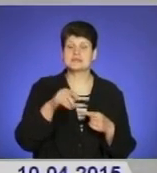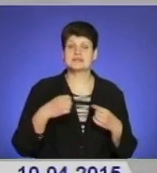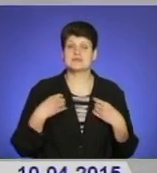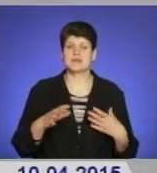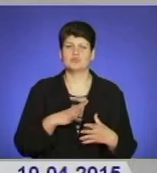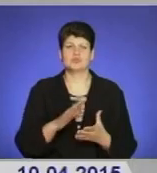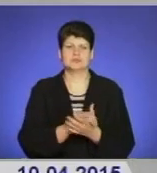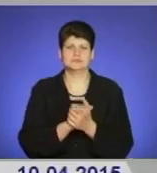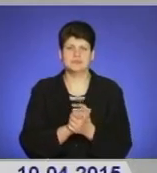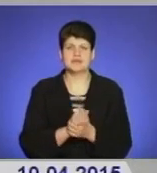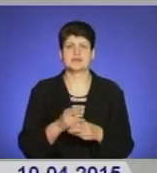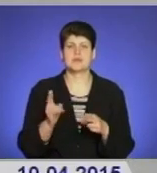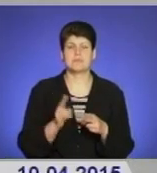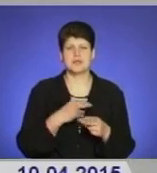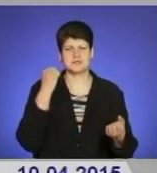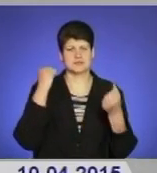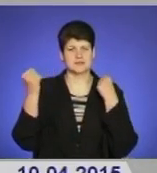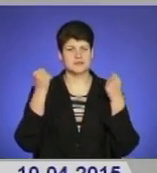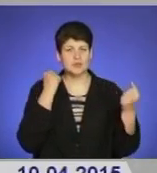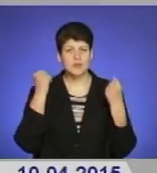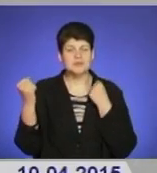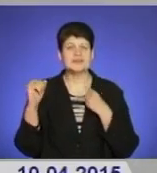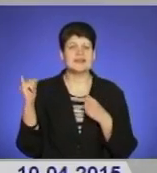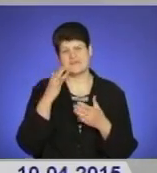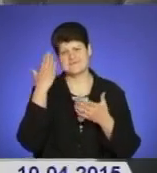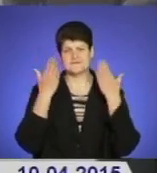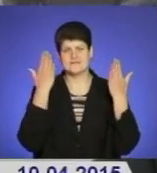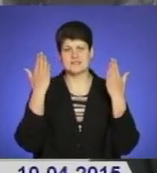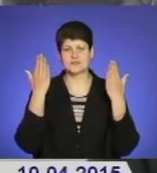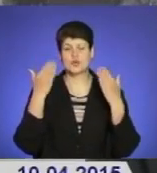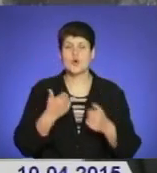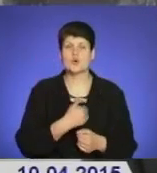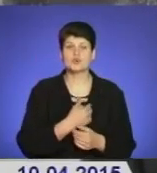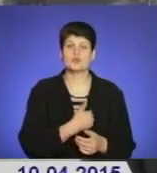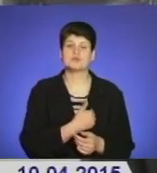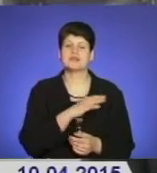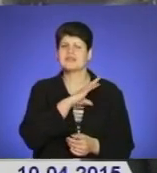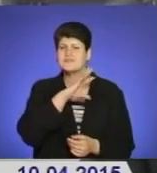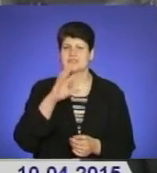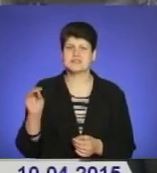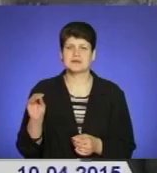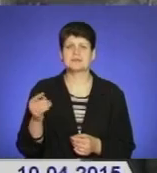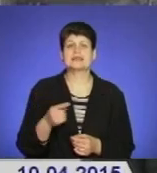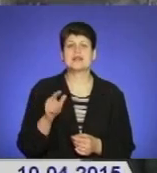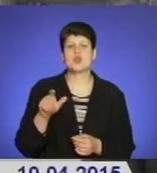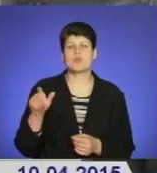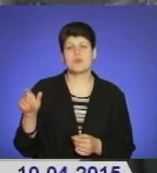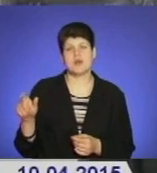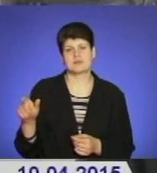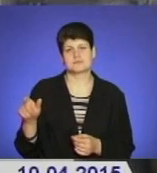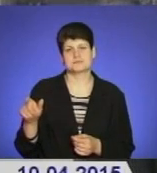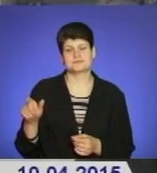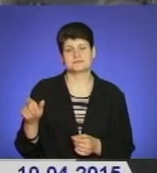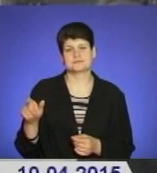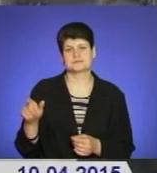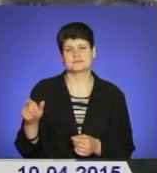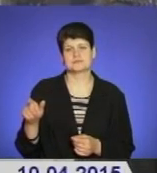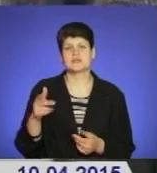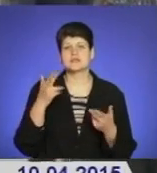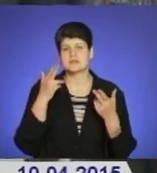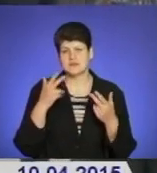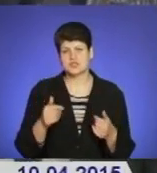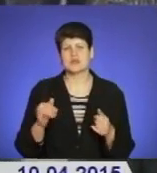мирно, безтурботно і весело. Хочу побажати всім тернополянам, звичайно,